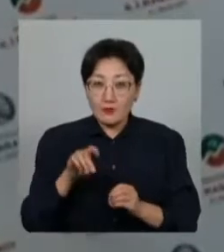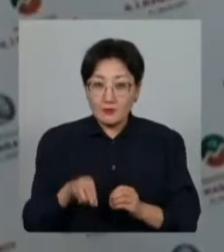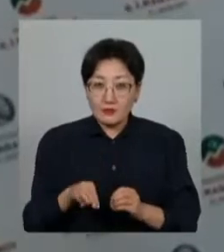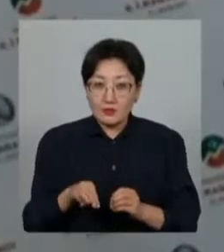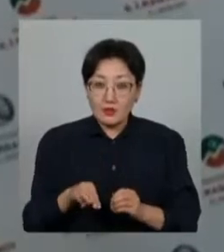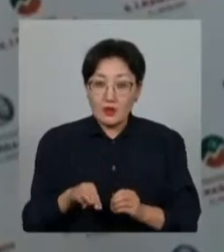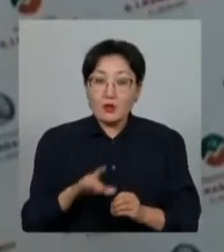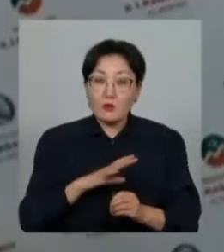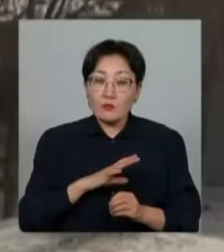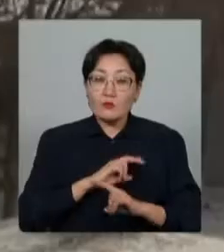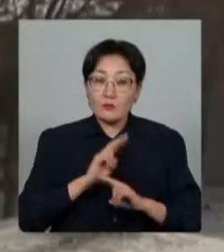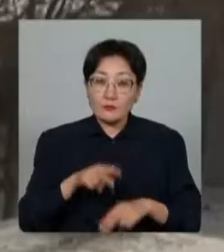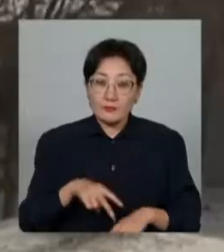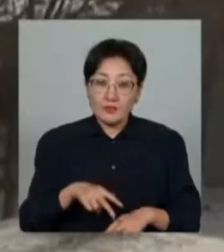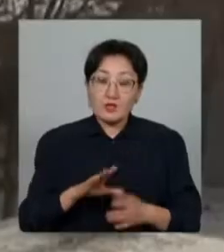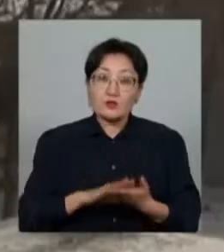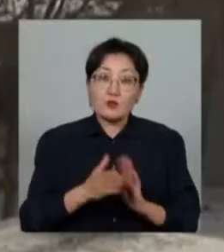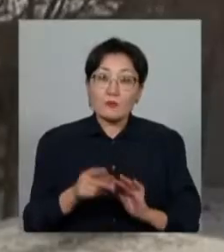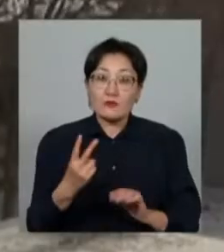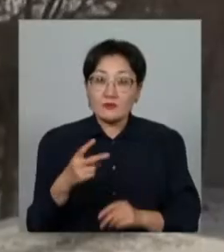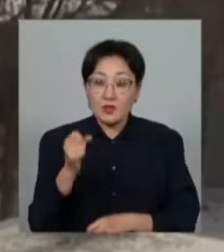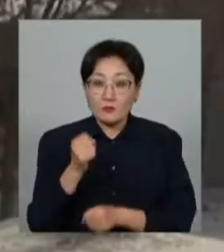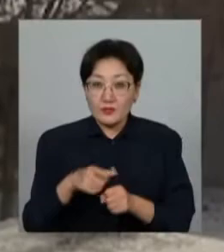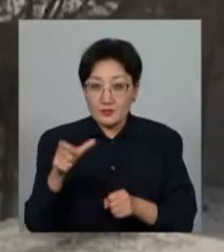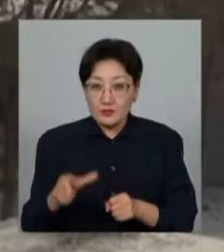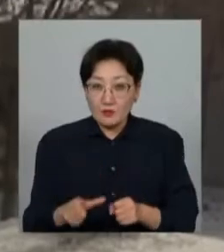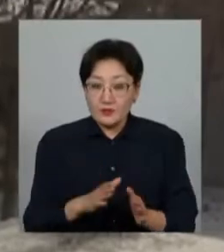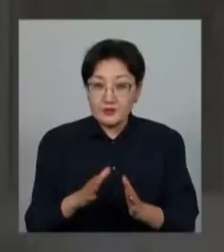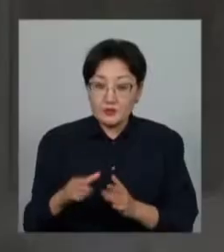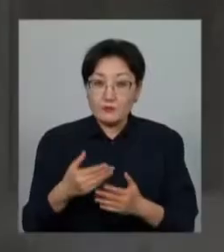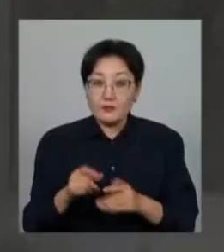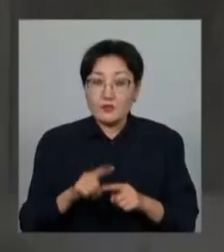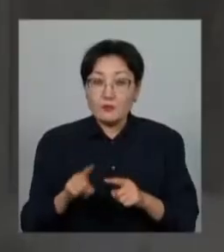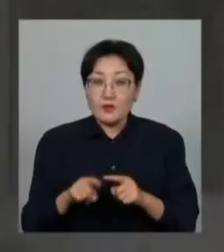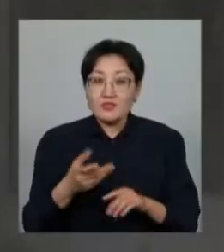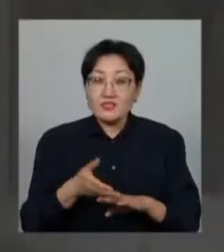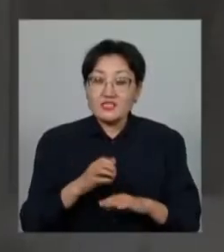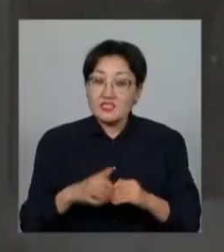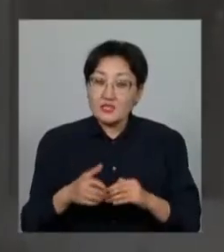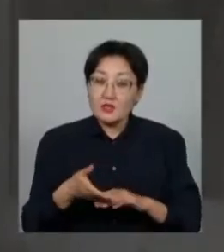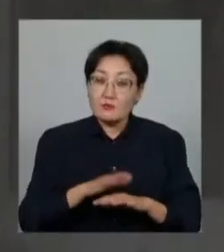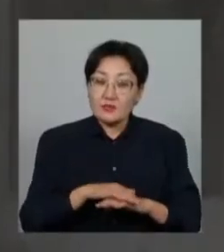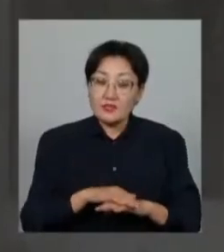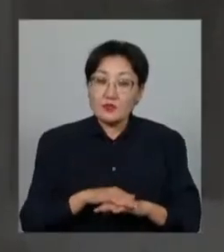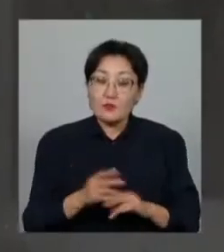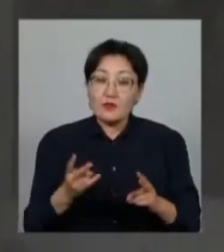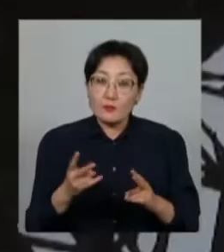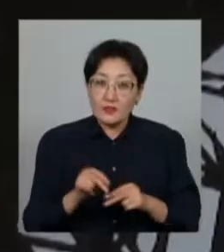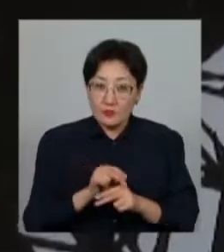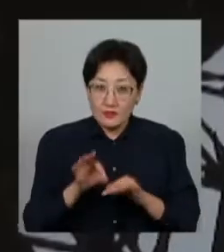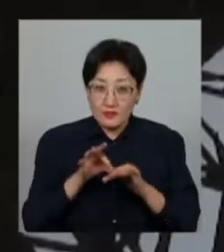произошел летальный исход. Состояние второго пострадавшего стабильное, ближе к средней степени тяжести. Он получает необходимое